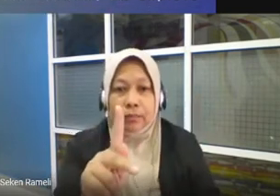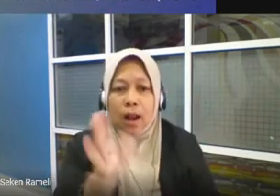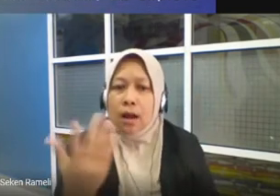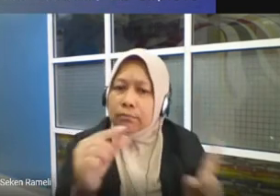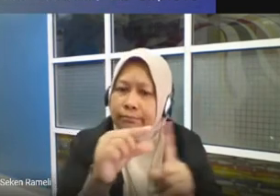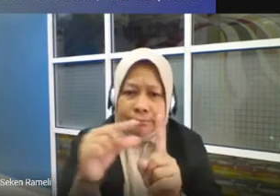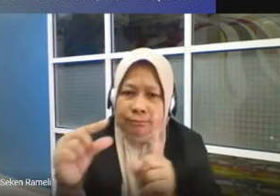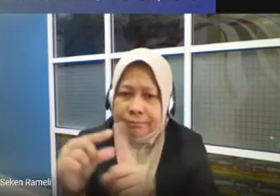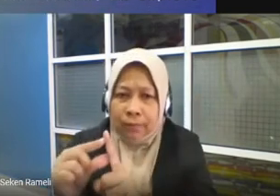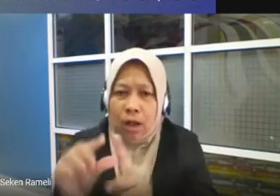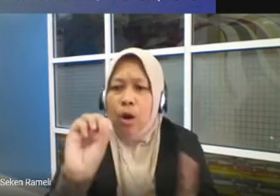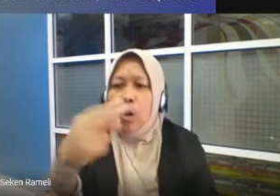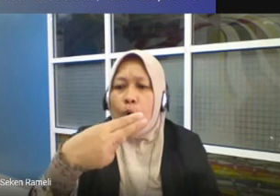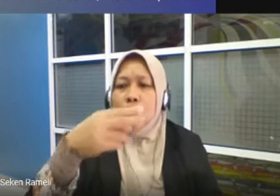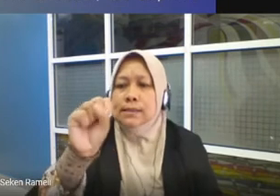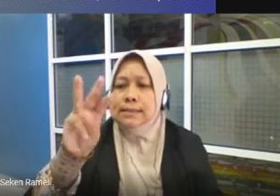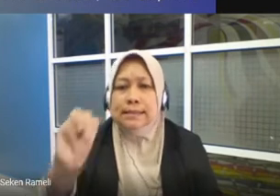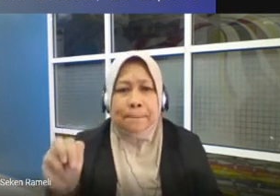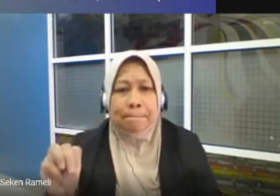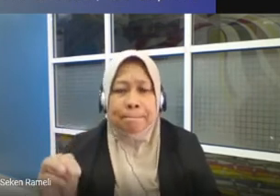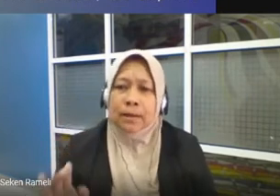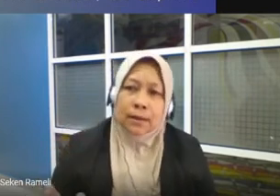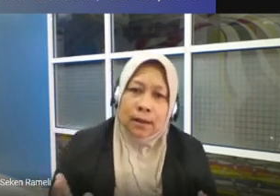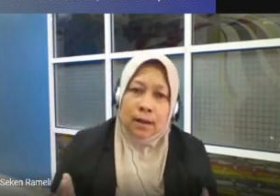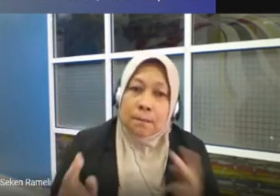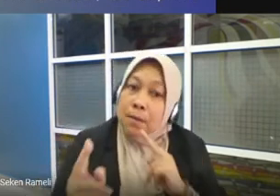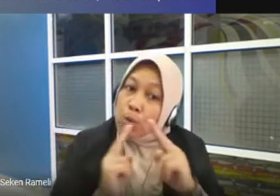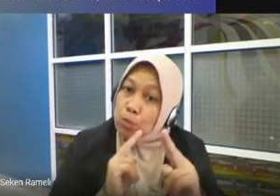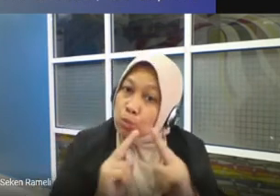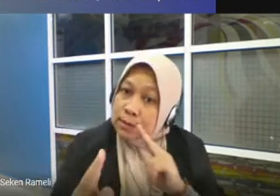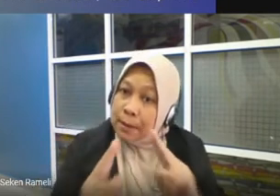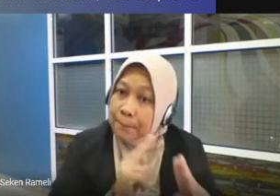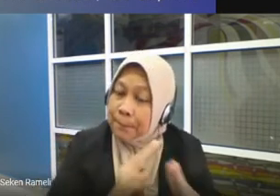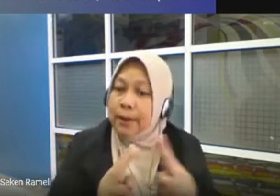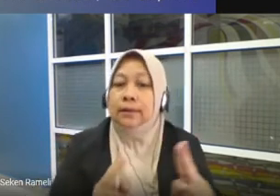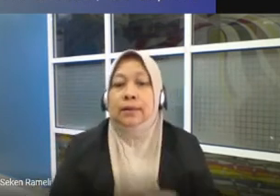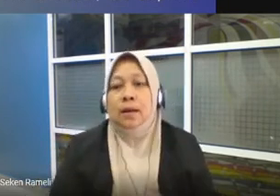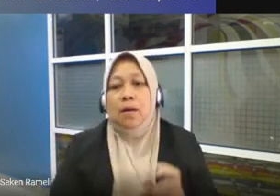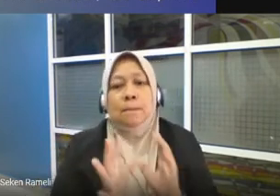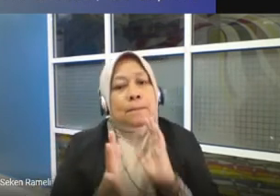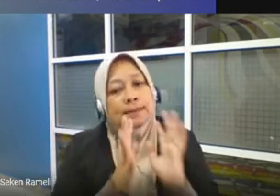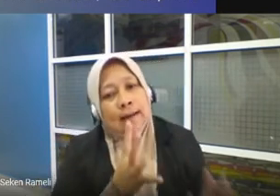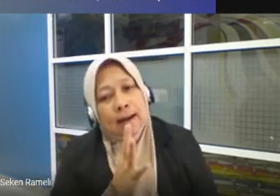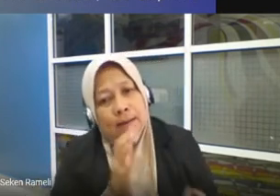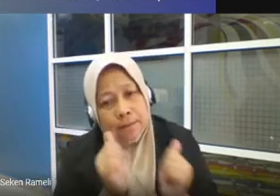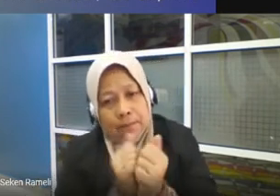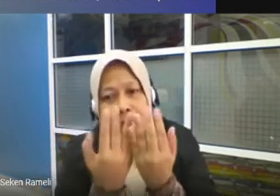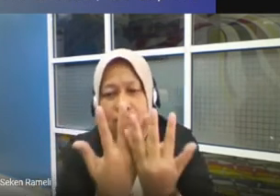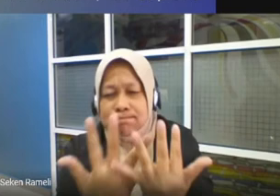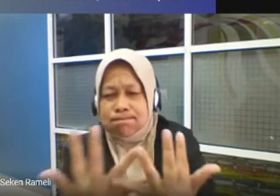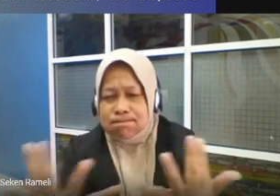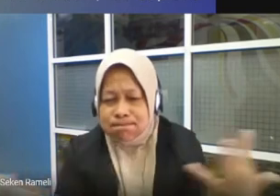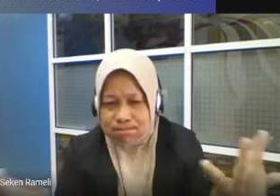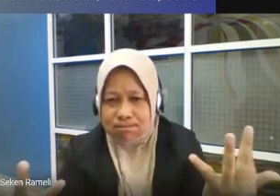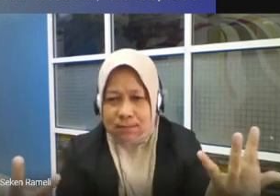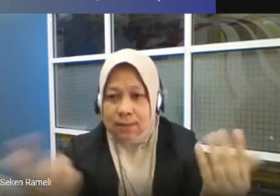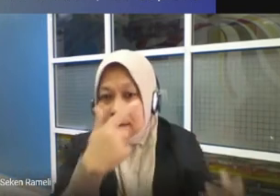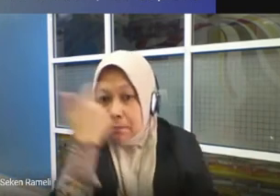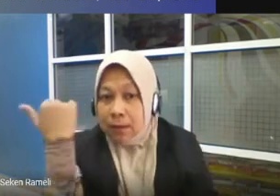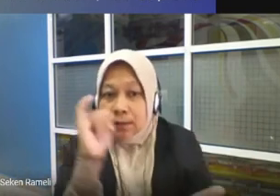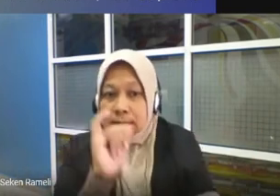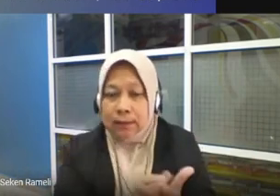definasi, awesome speaker ataupun pengucapan awam, kita nak bercakap di hadapan orang ramai, sebab tu kita panggil